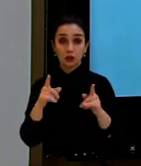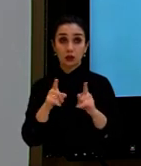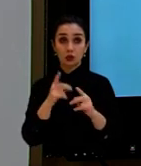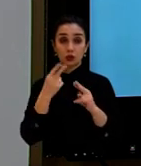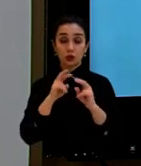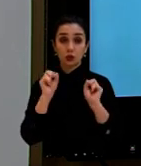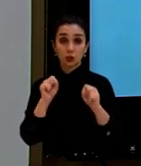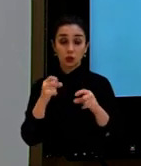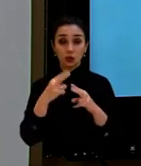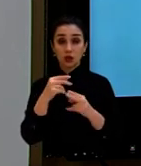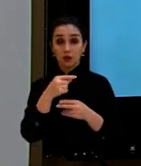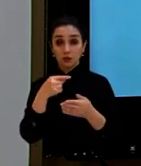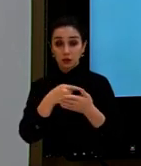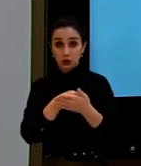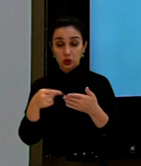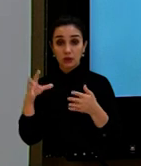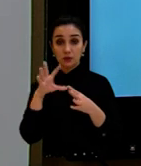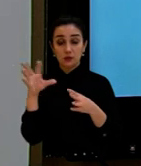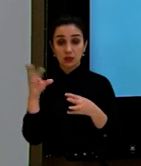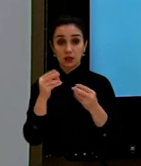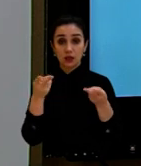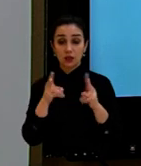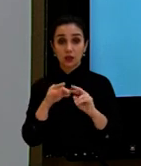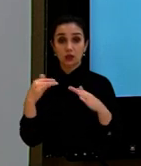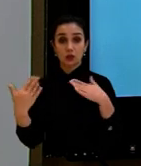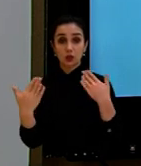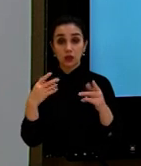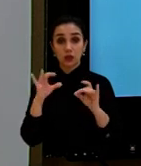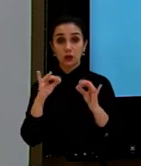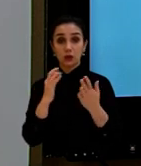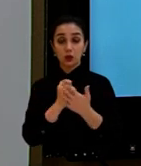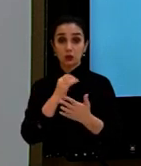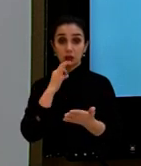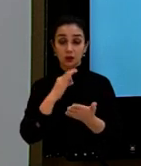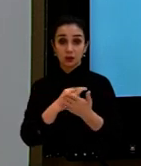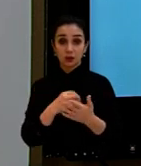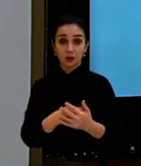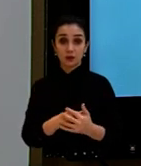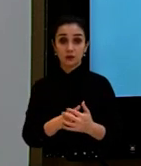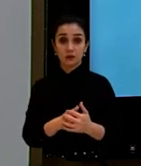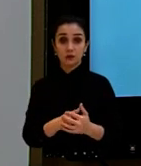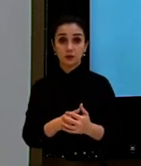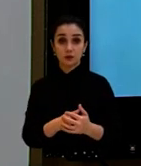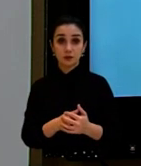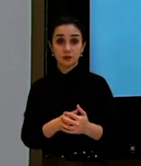Также можно вычислить все остальные стороны и получить ответы.